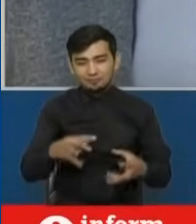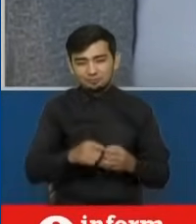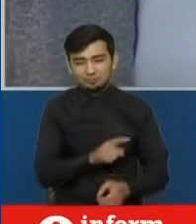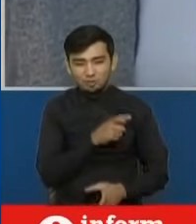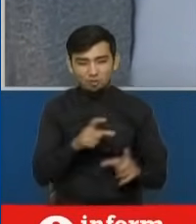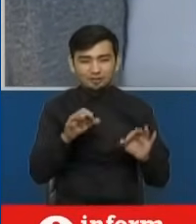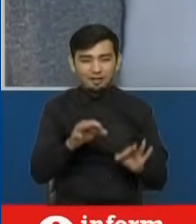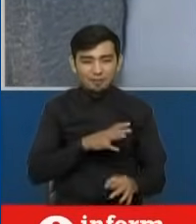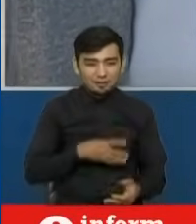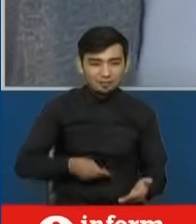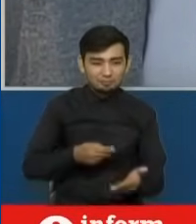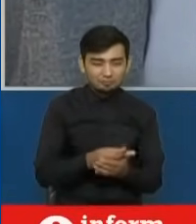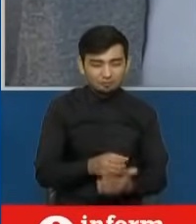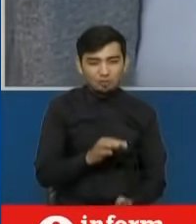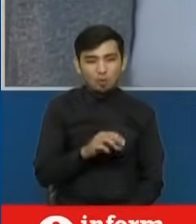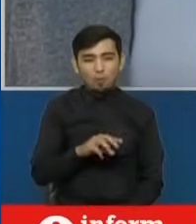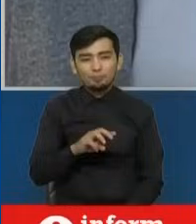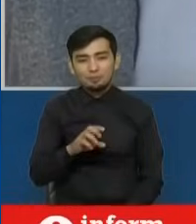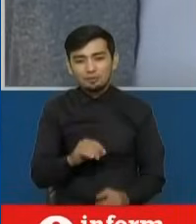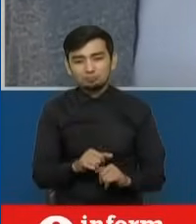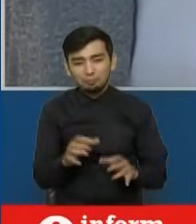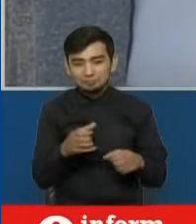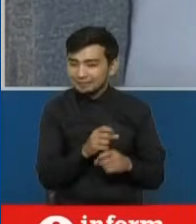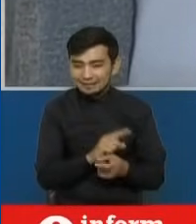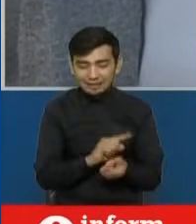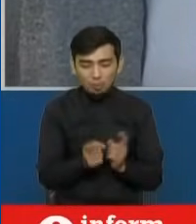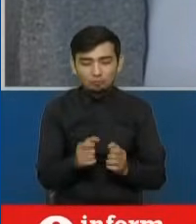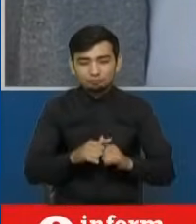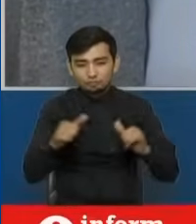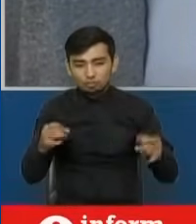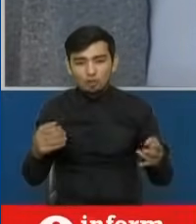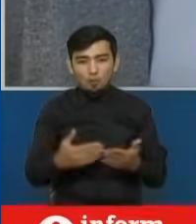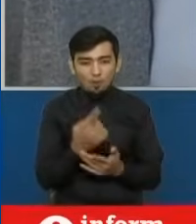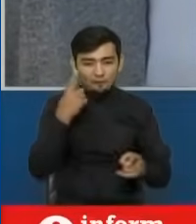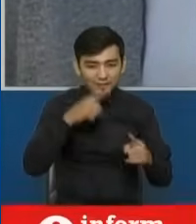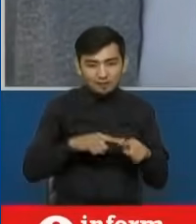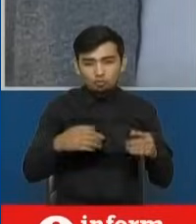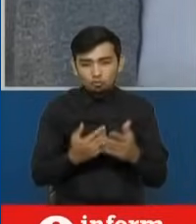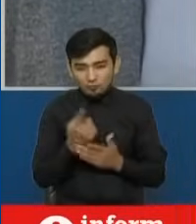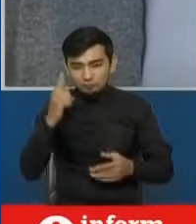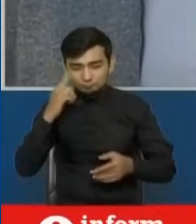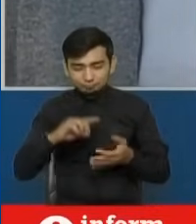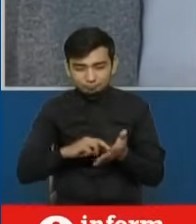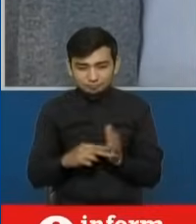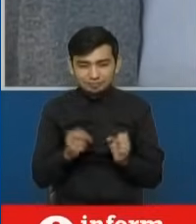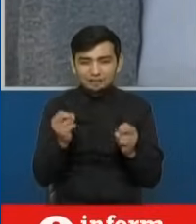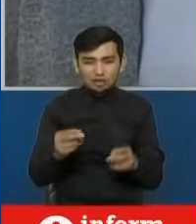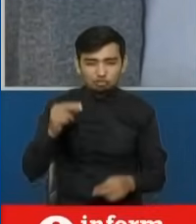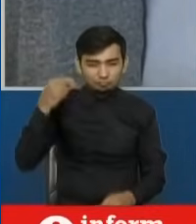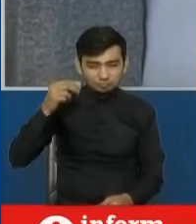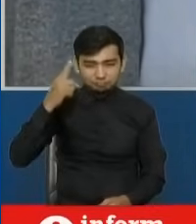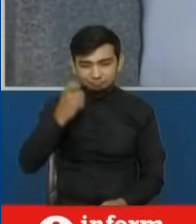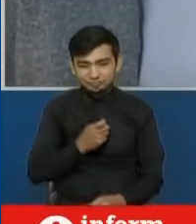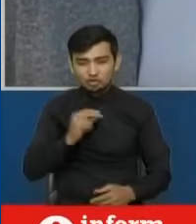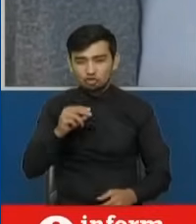вложения нужно не оптимизировать и сокращать а увеличивать обновлять технику внедрять новые методы реагирования на чрезвычайные